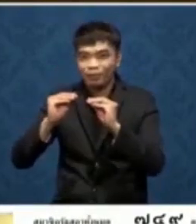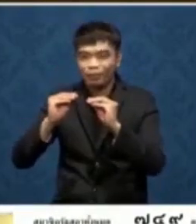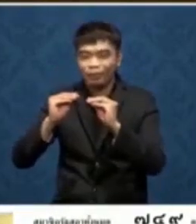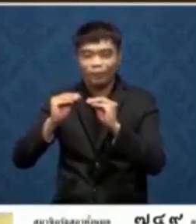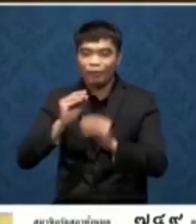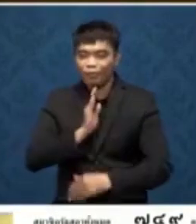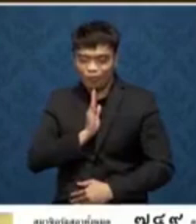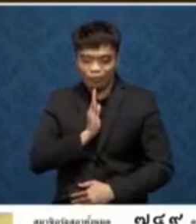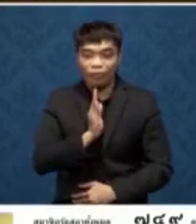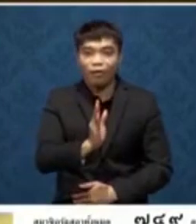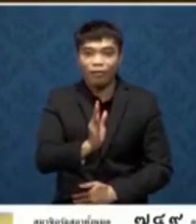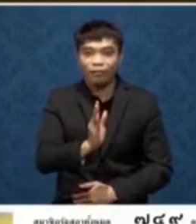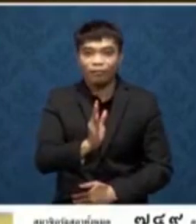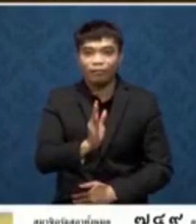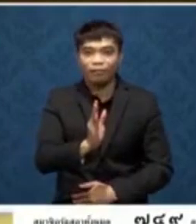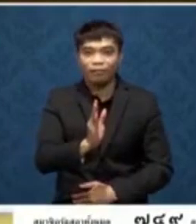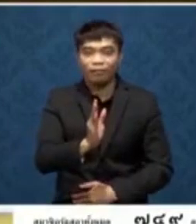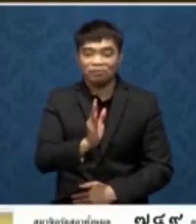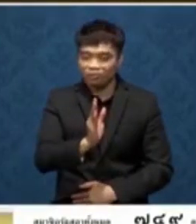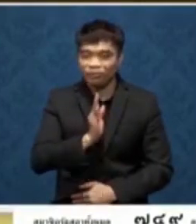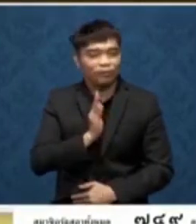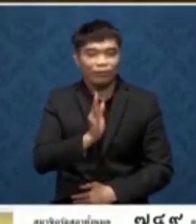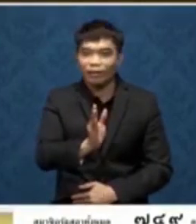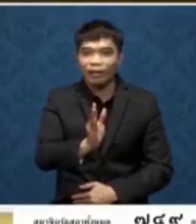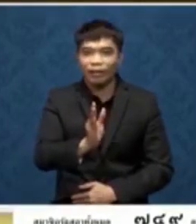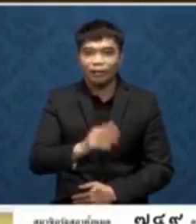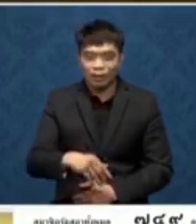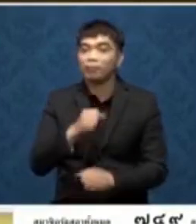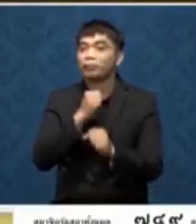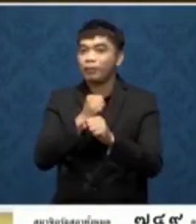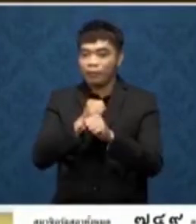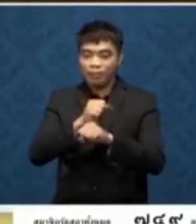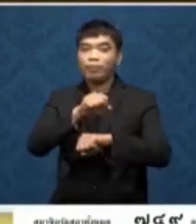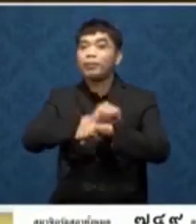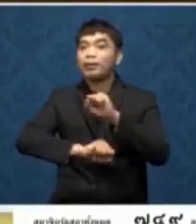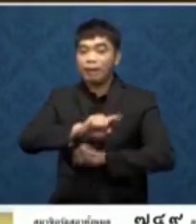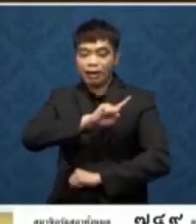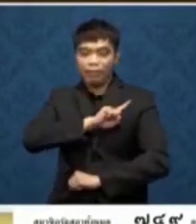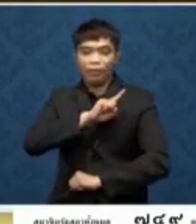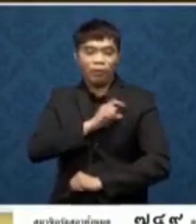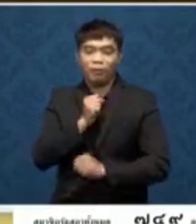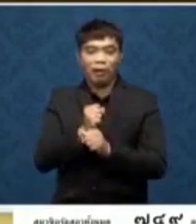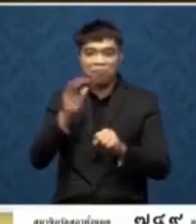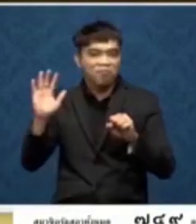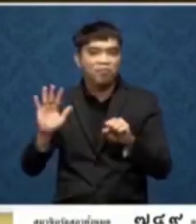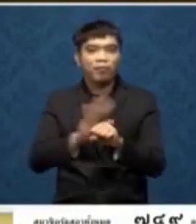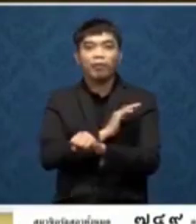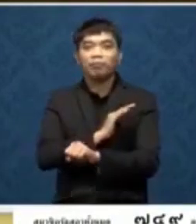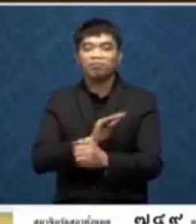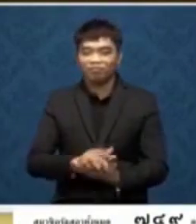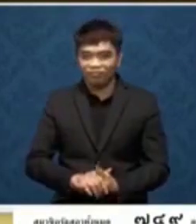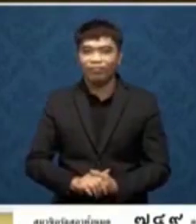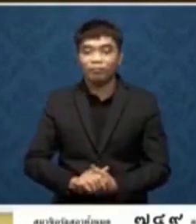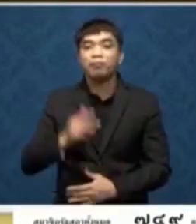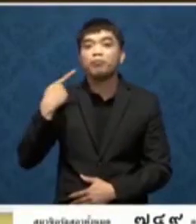อย่างเป็นกลางและจะพยายามทำหน้าที่ให้ดีที่สุดเ